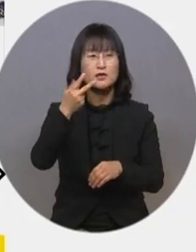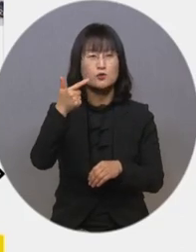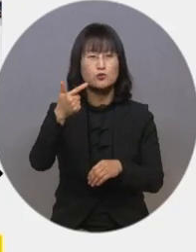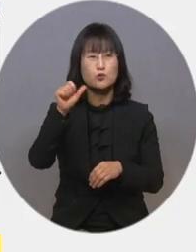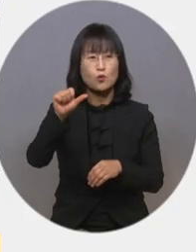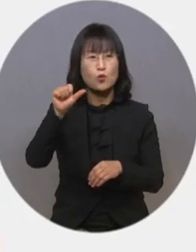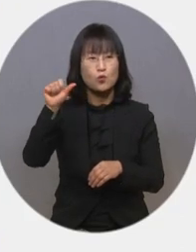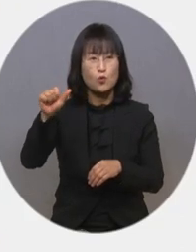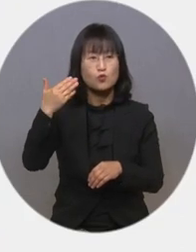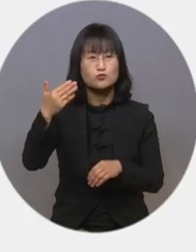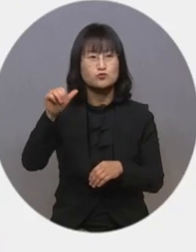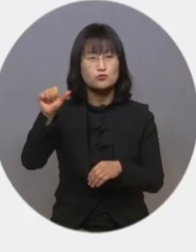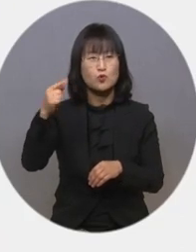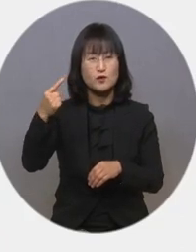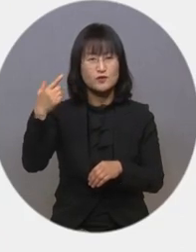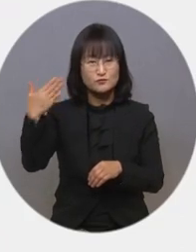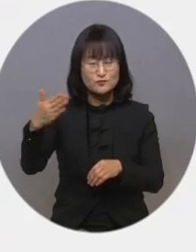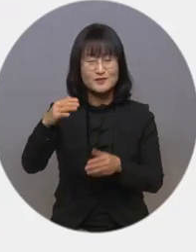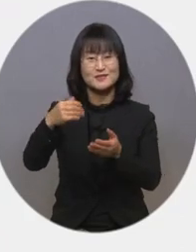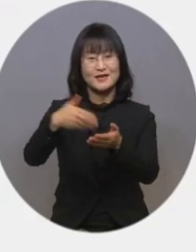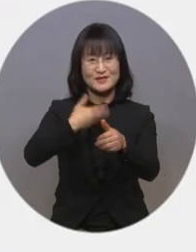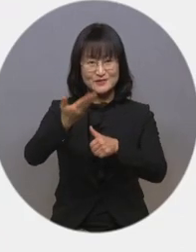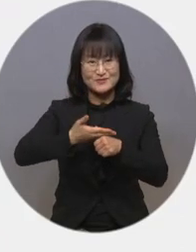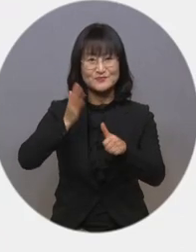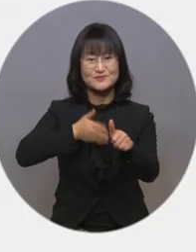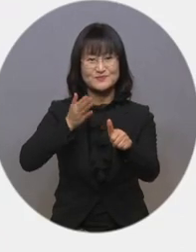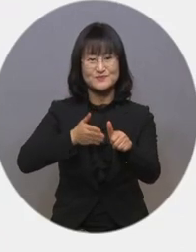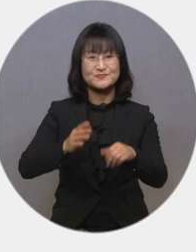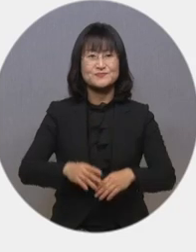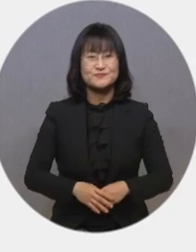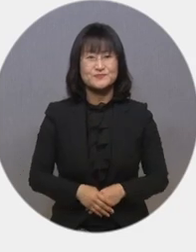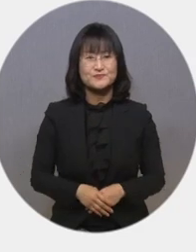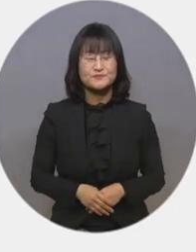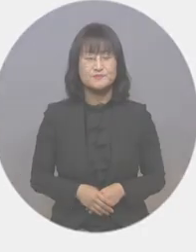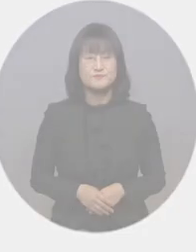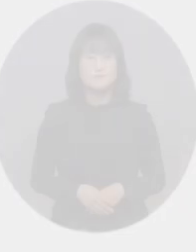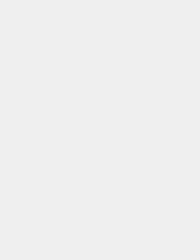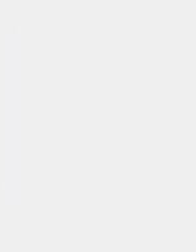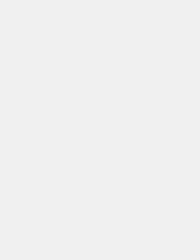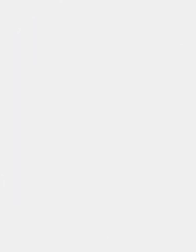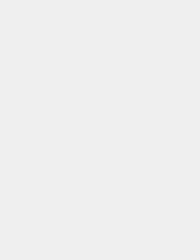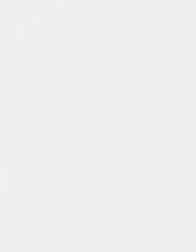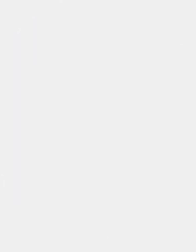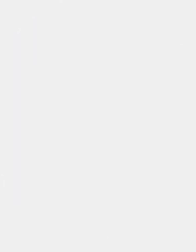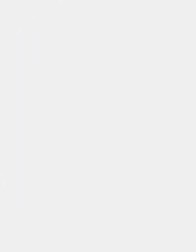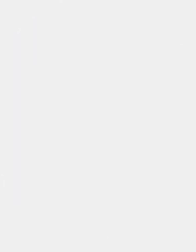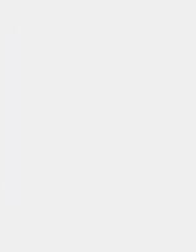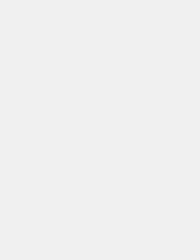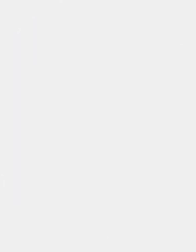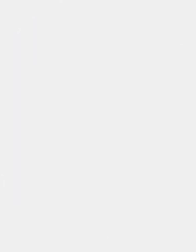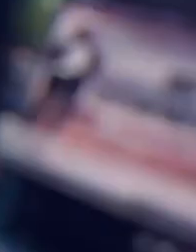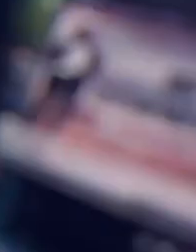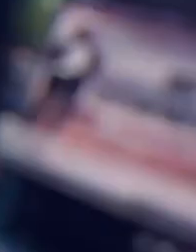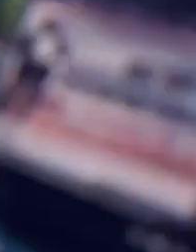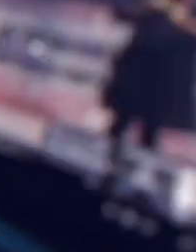전화번호 02-2655-9519로 많은 제보 바랍니다.